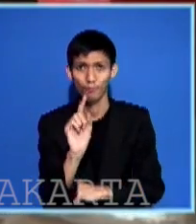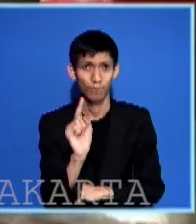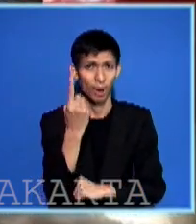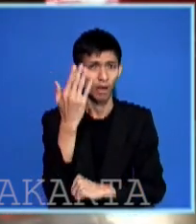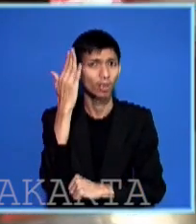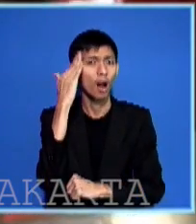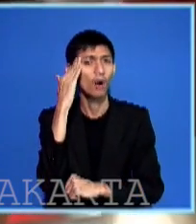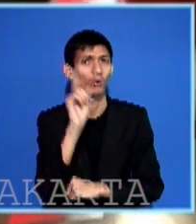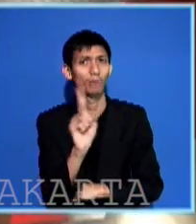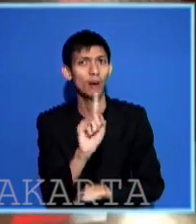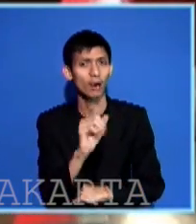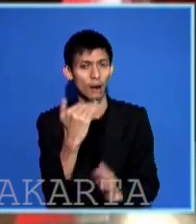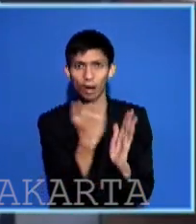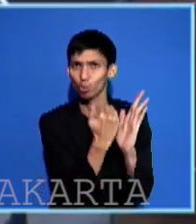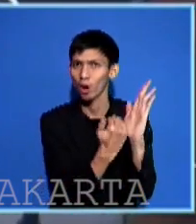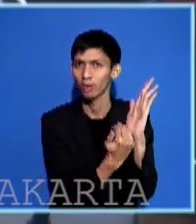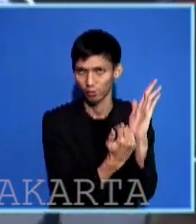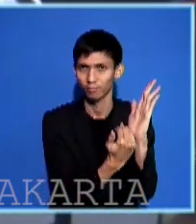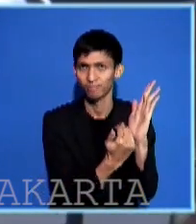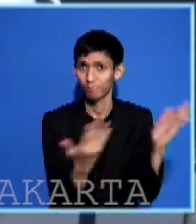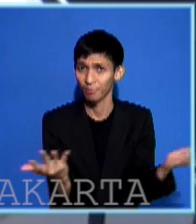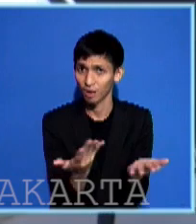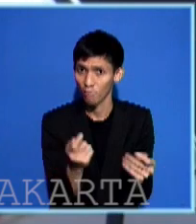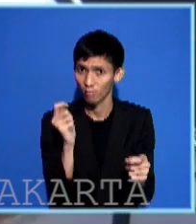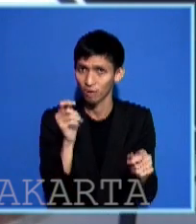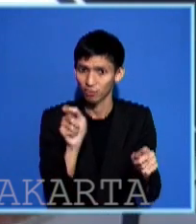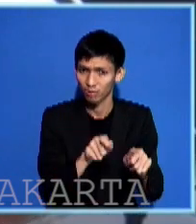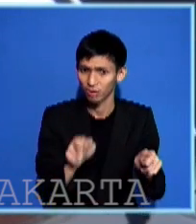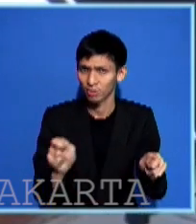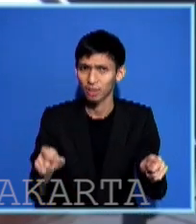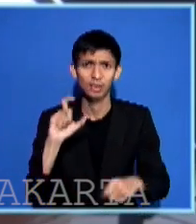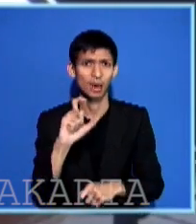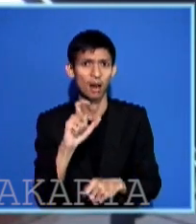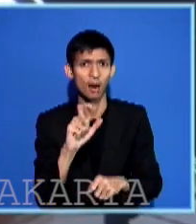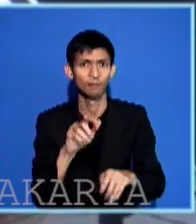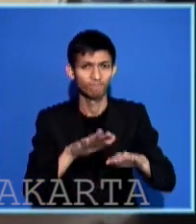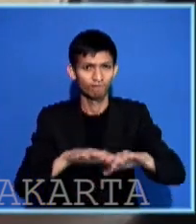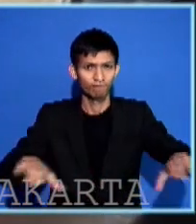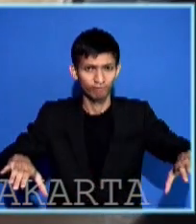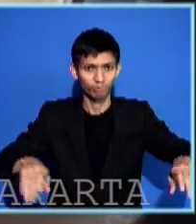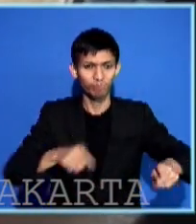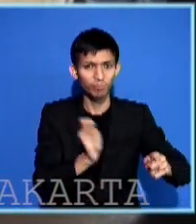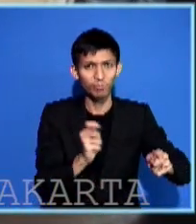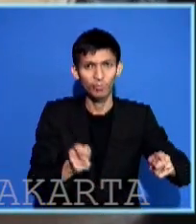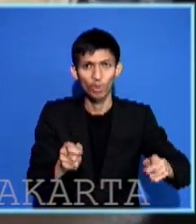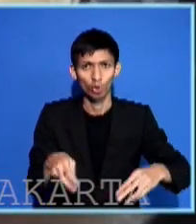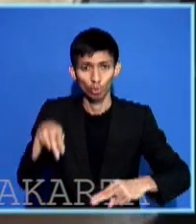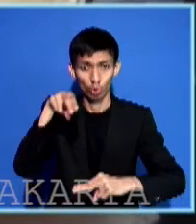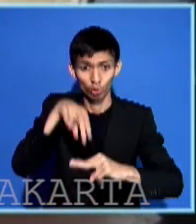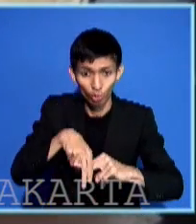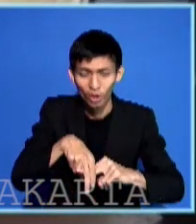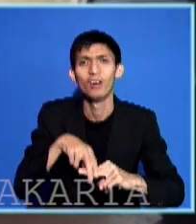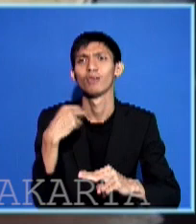cara panggenanipun gamelan. Mboten kepareng nglangkai gamelan saha babagan tetabuhanipun kedah pas kalian